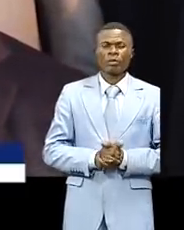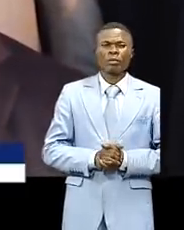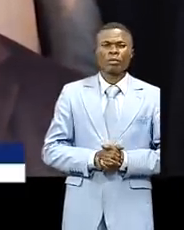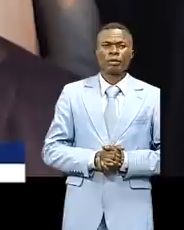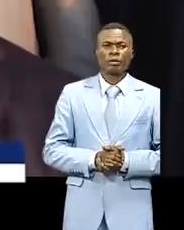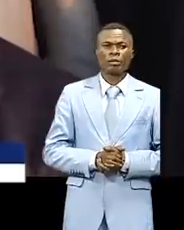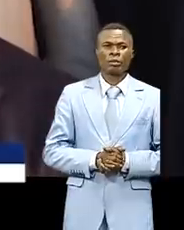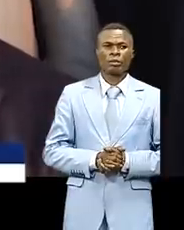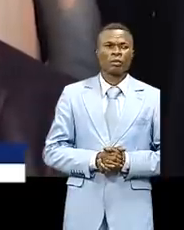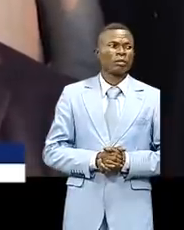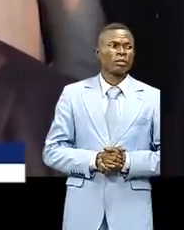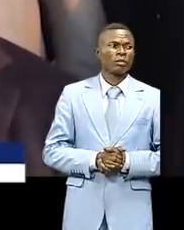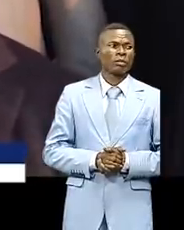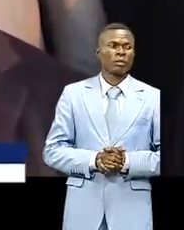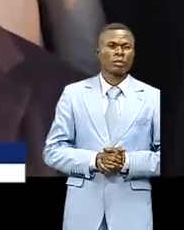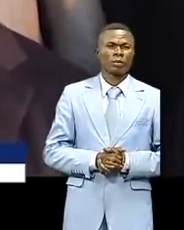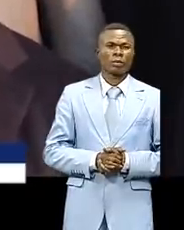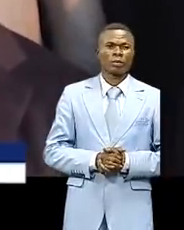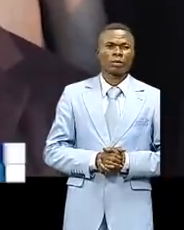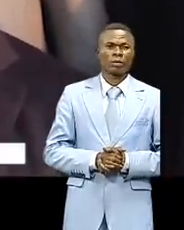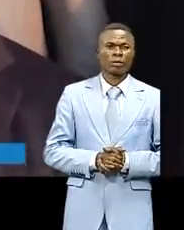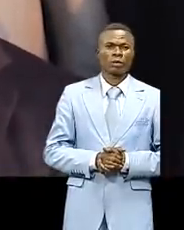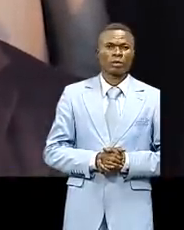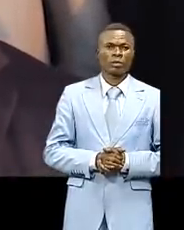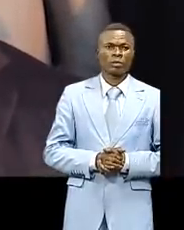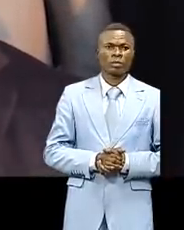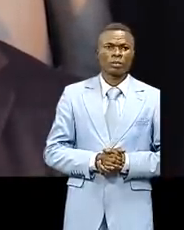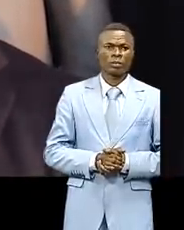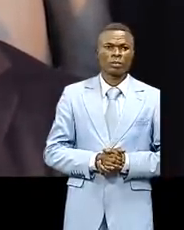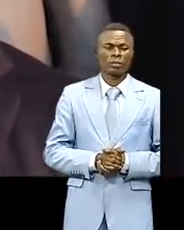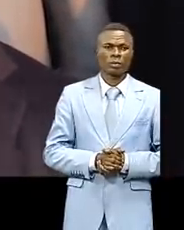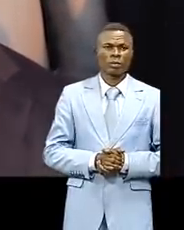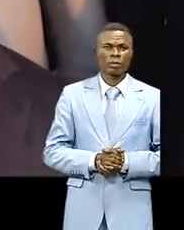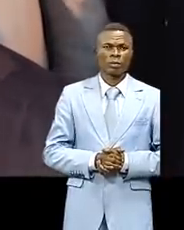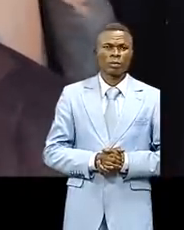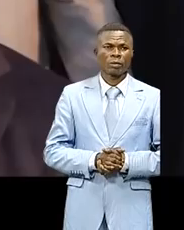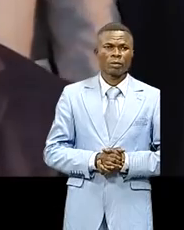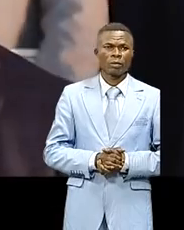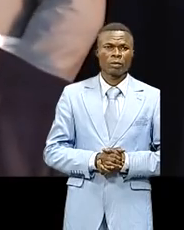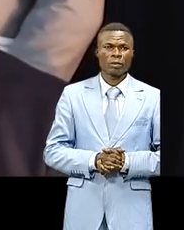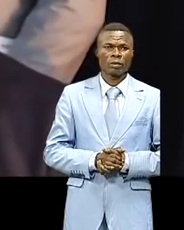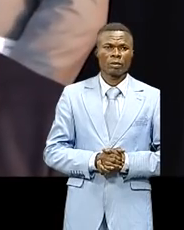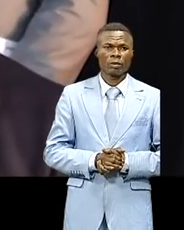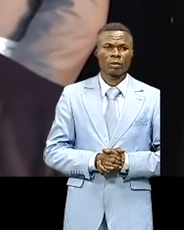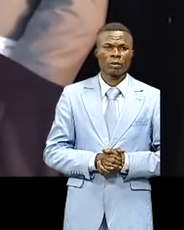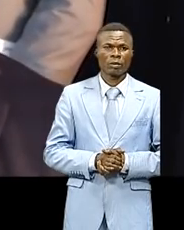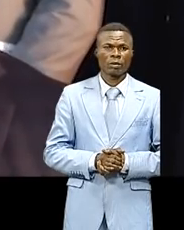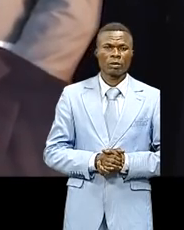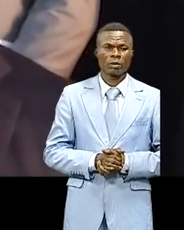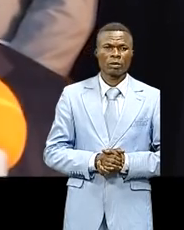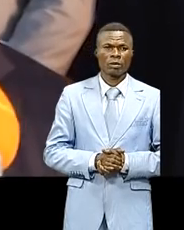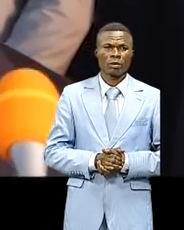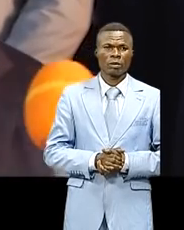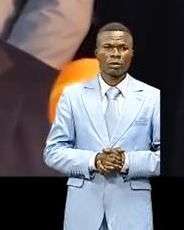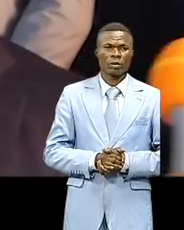colas qui entre en phase de production aujourd'hui et c'est une grande nouvelle est un grand sujet de fierté nationale il était important que nous puissions partager